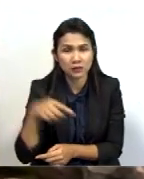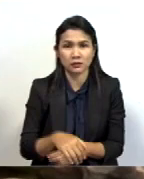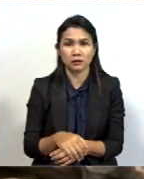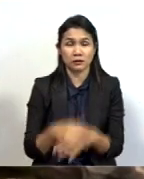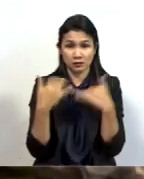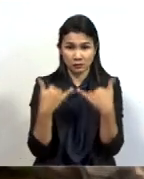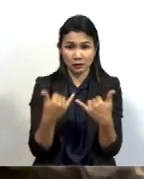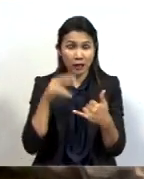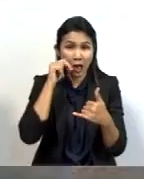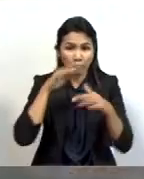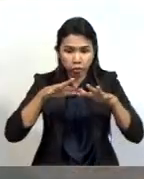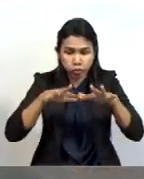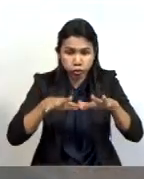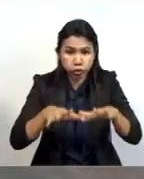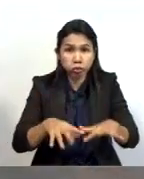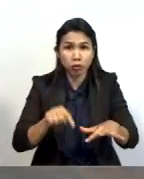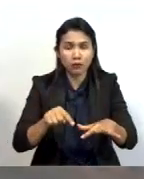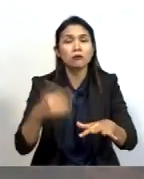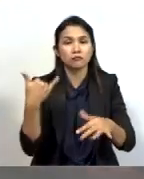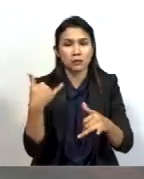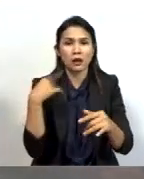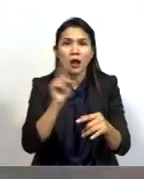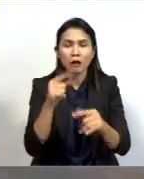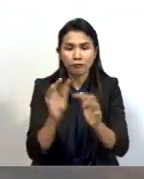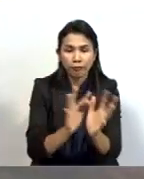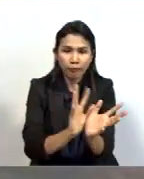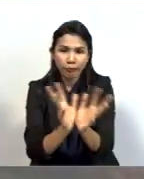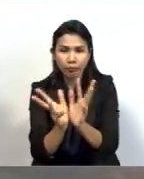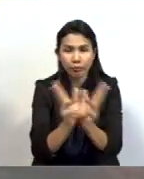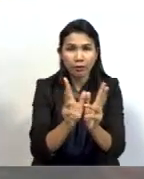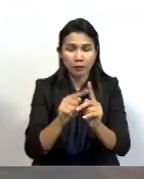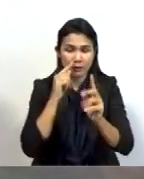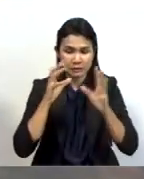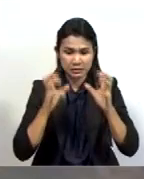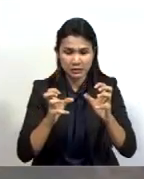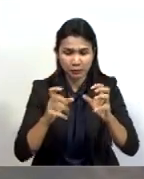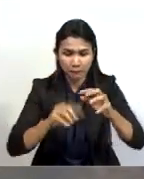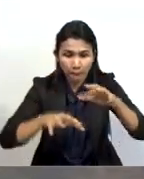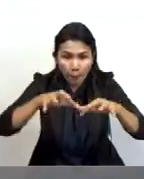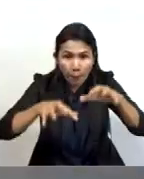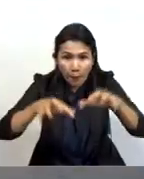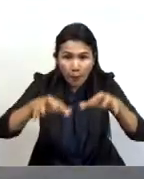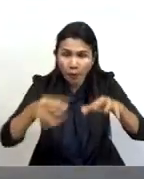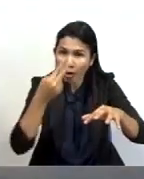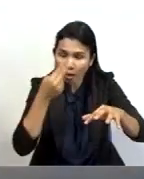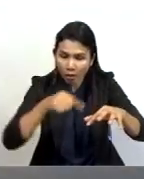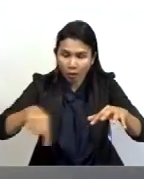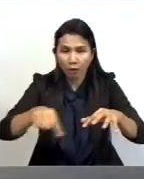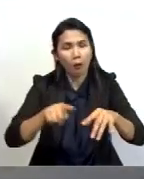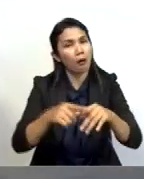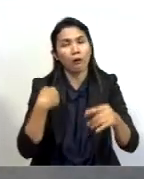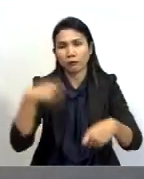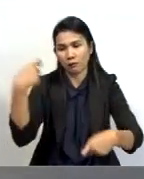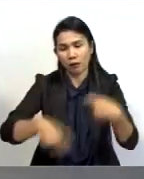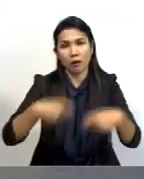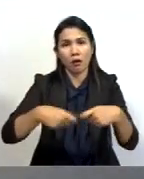ที่ต่ำลงนะคะก็ทำให้ตอนนี้มีสาหร่ายแล้วก็มีโขดหินที่โผล่ขึ้นมาหลายจุดส่งผลกระทบกับการสัญจ